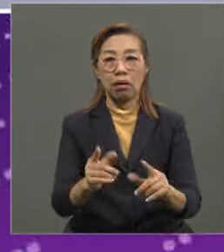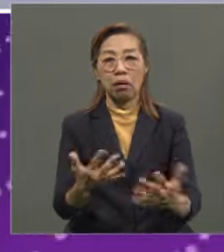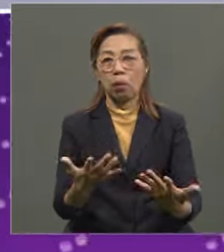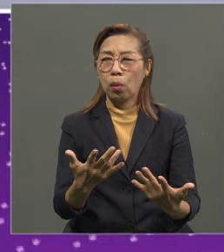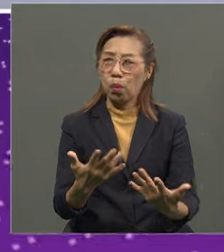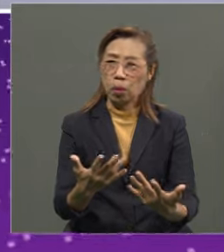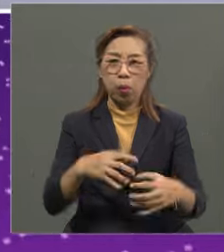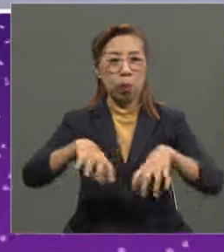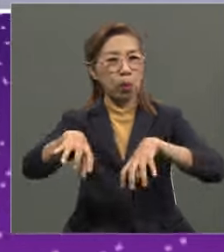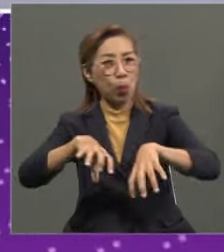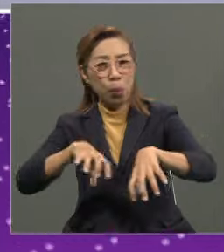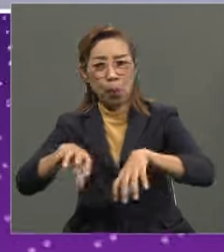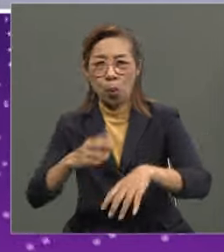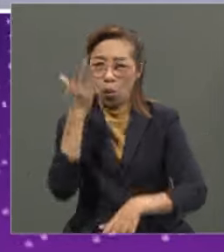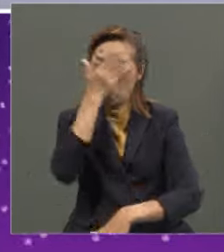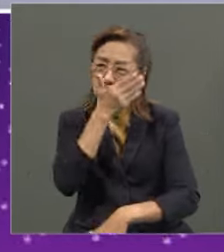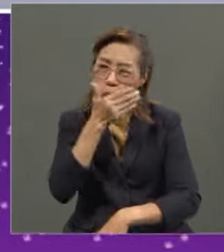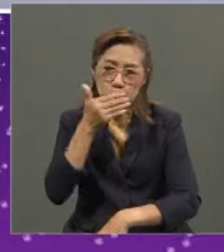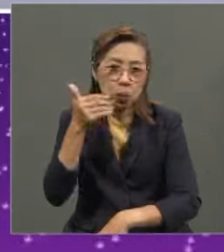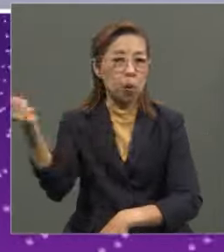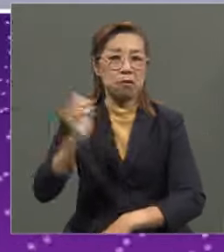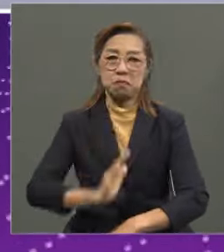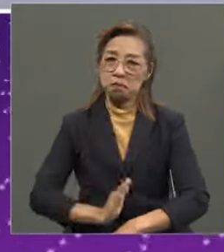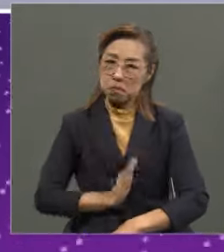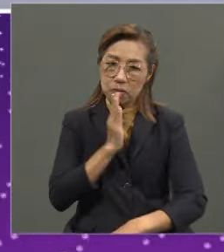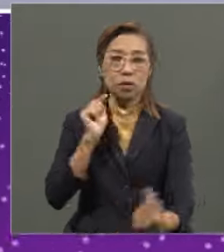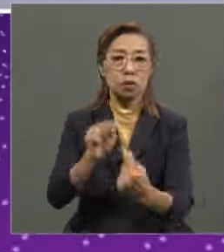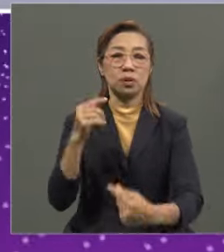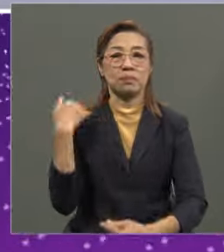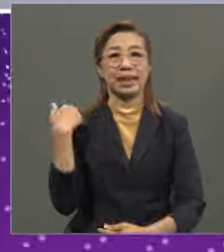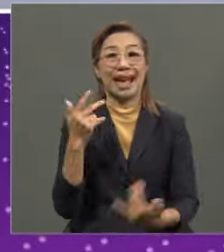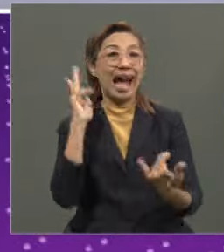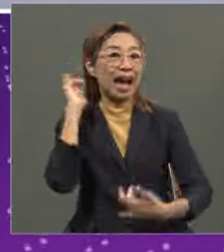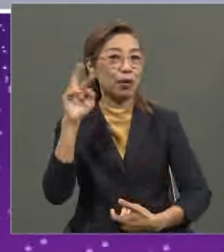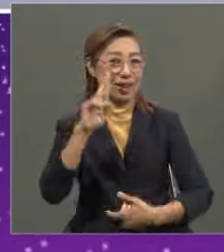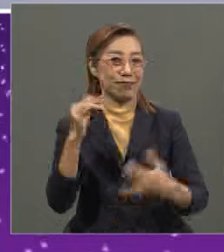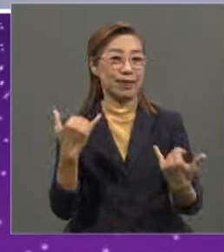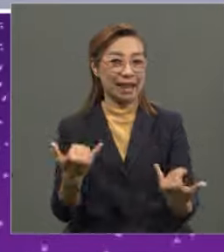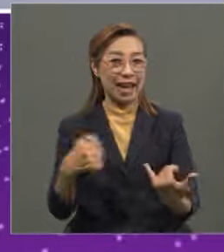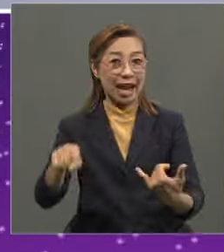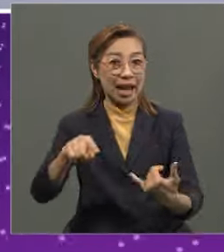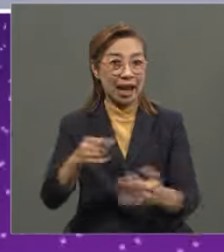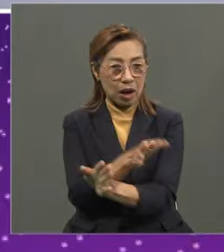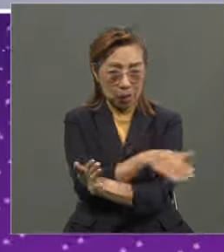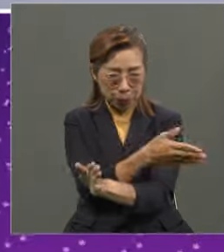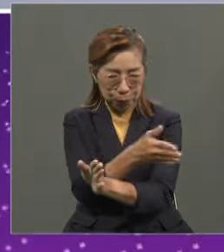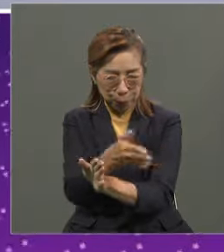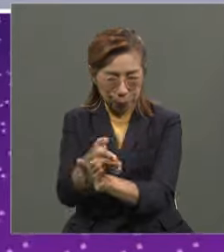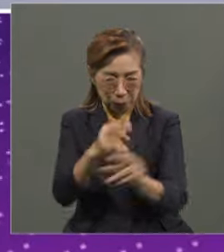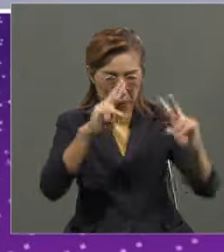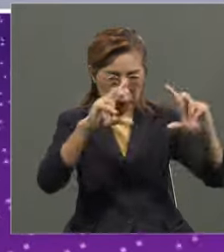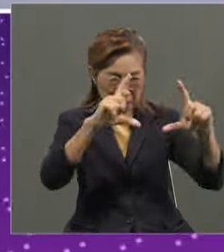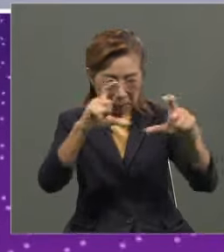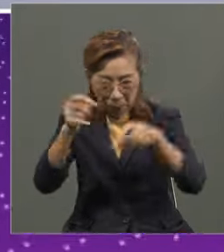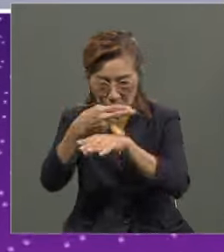าทุกอย่างเนี่ยงดงามสมพระเกียรติครับวันนี้ข่าวเที่ยงของเราครับจะประมวลภาพความงดงามมาให้ช